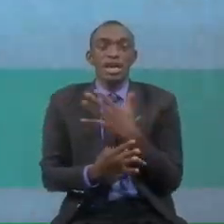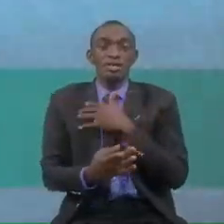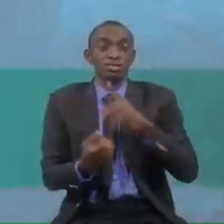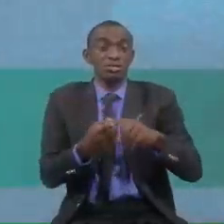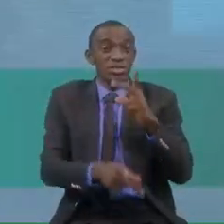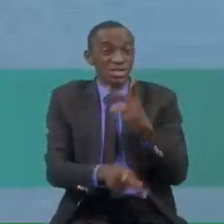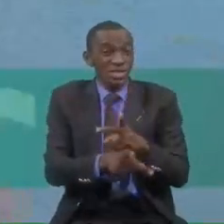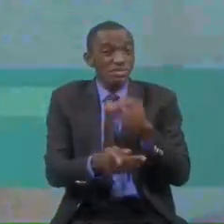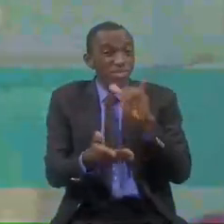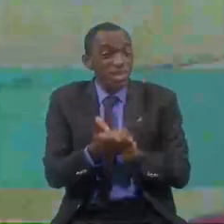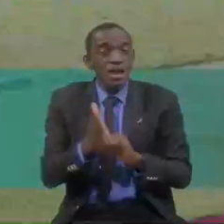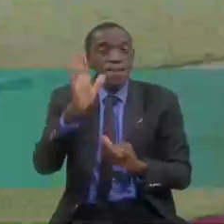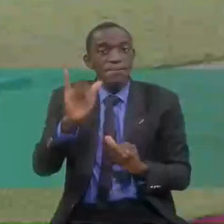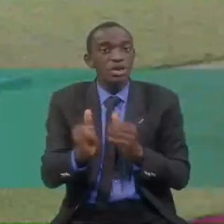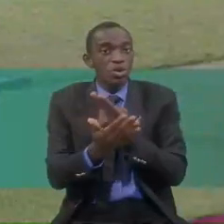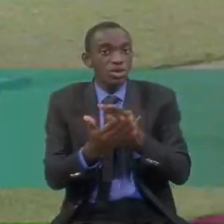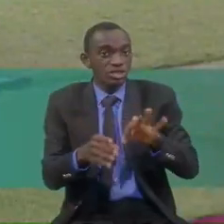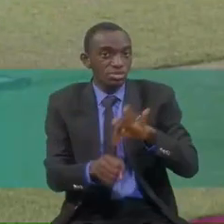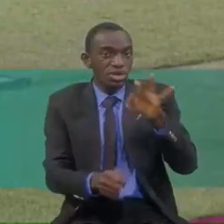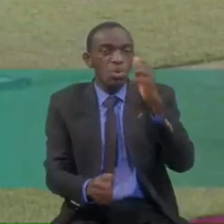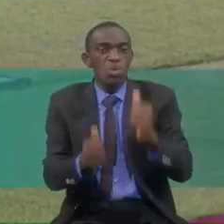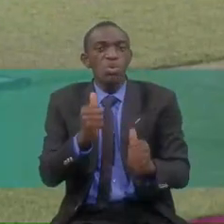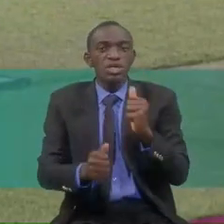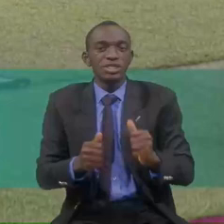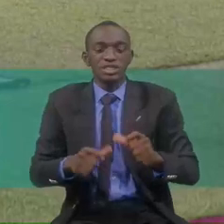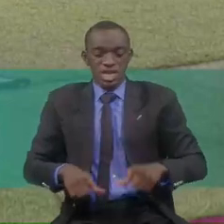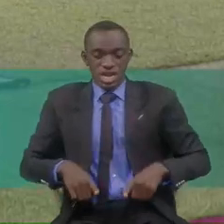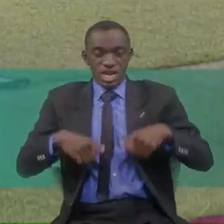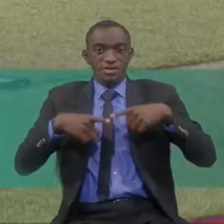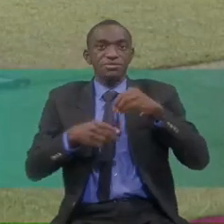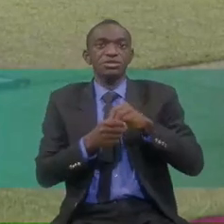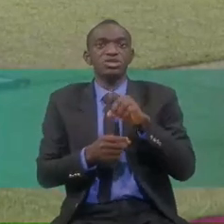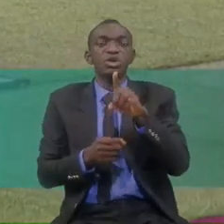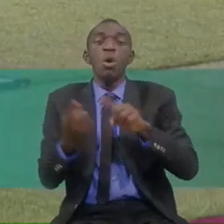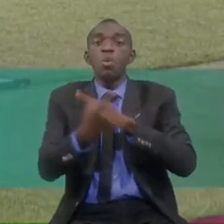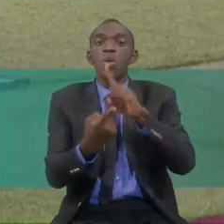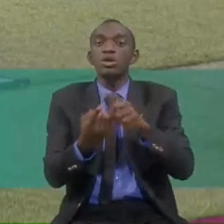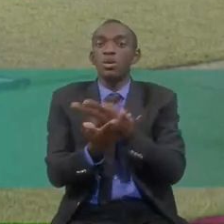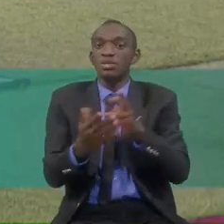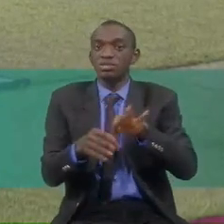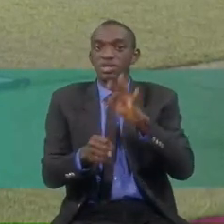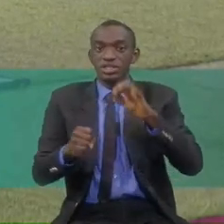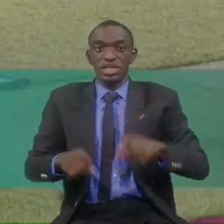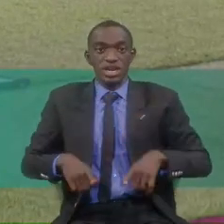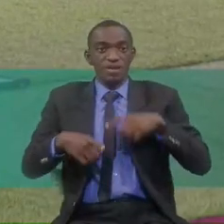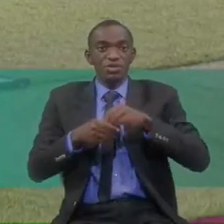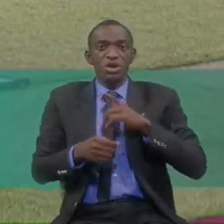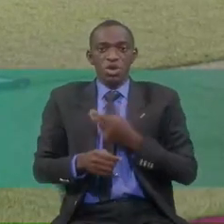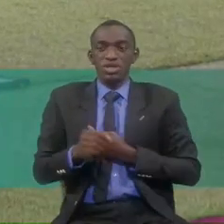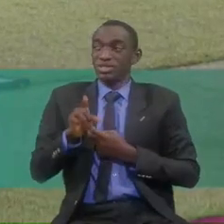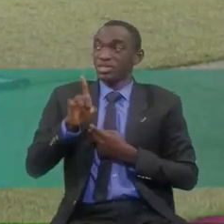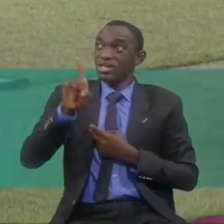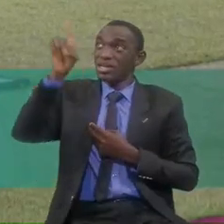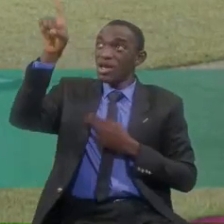Saint-Esprit qui habite en vous. Lorsque le Saint-Esprit demeure en nous, il va nous montrer qu'on